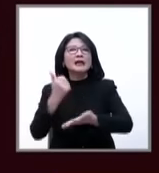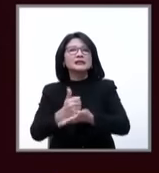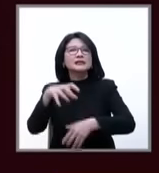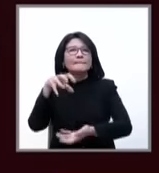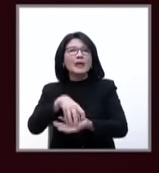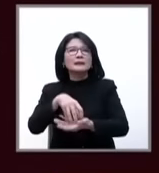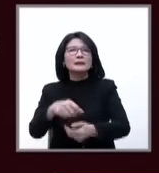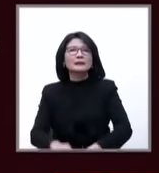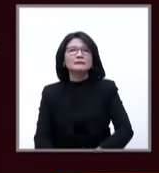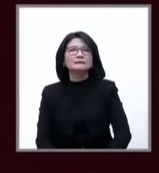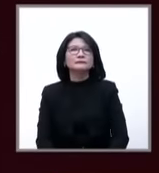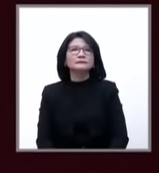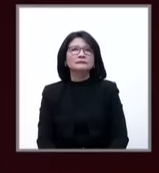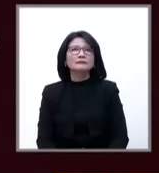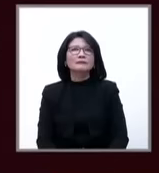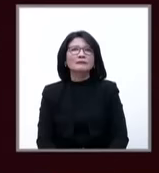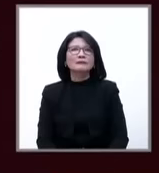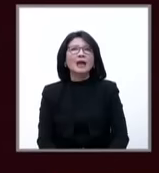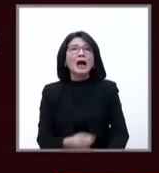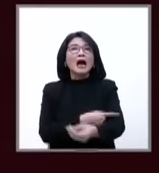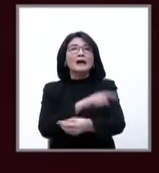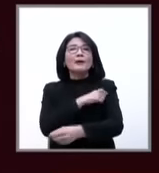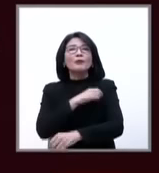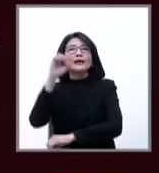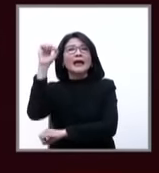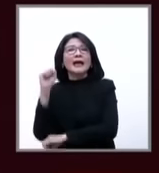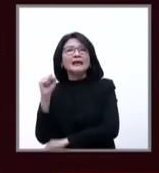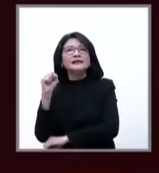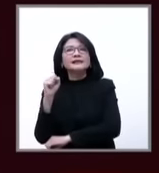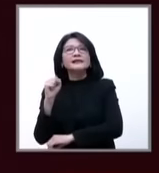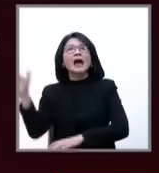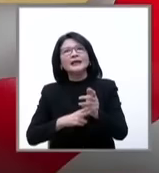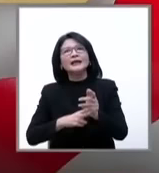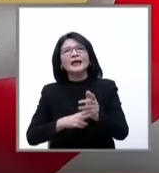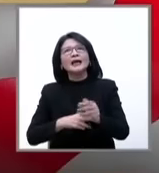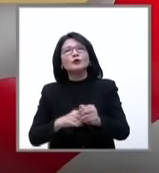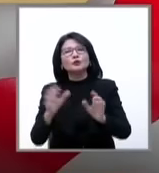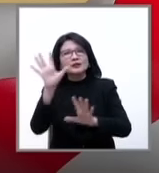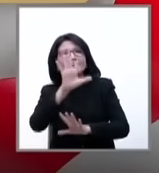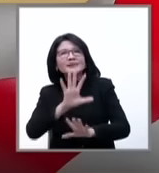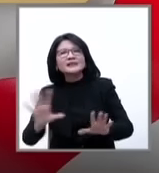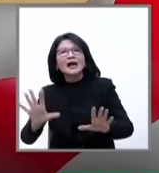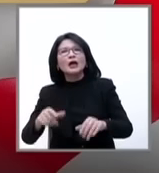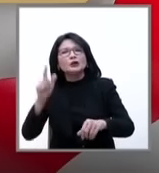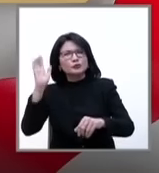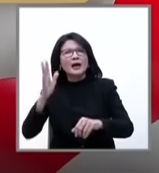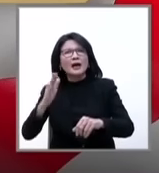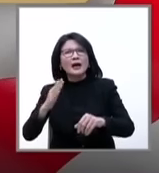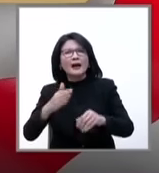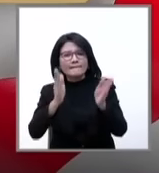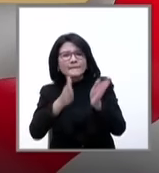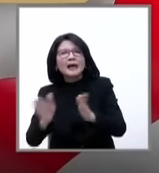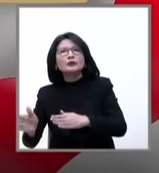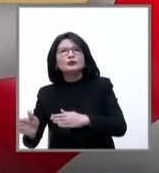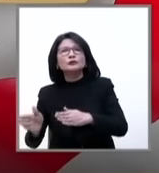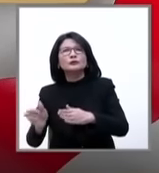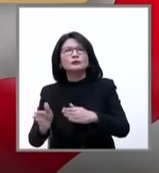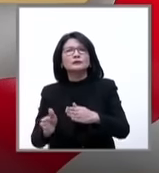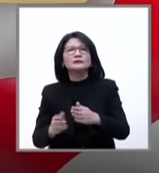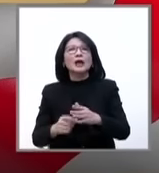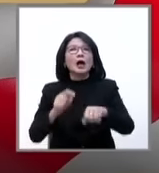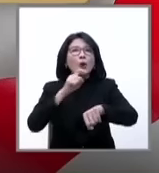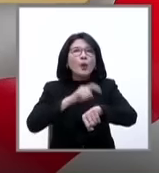Karena tujuan dasar pertanyaan itu kan mendapatkan jawaban. Ya, mendapatkan jawaban, mendapatkan petunjuk,